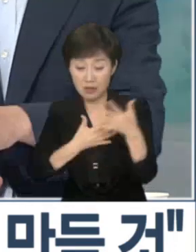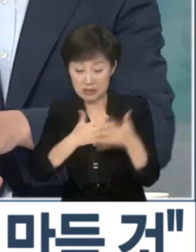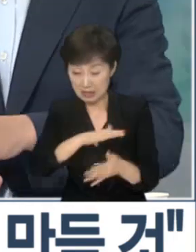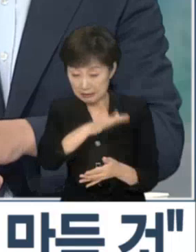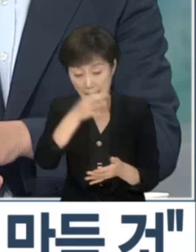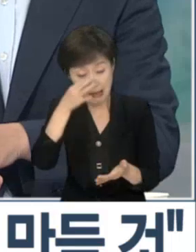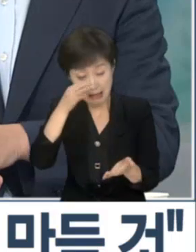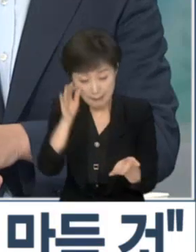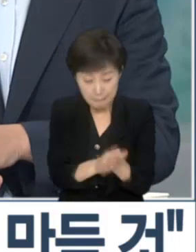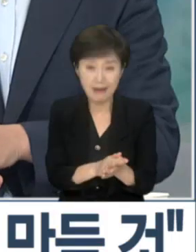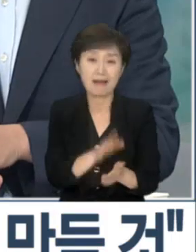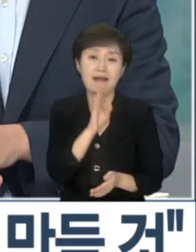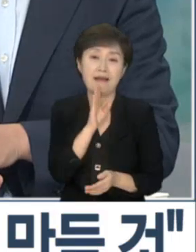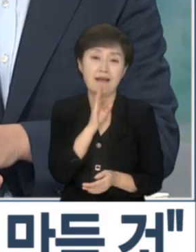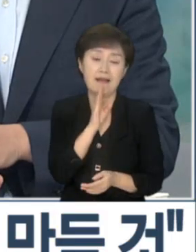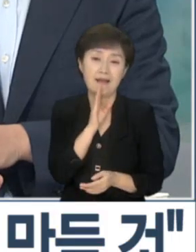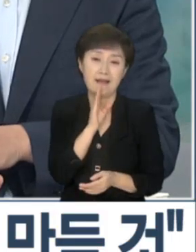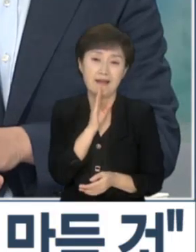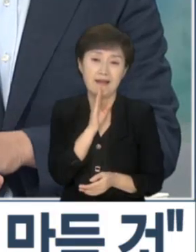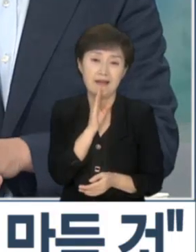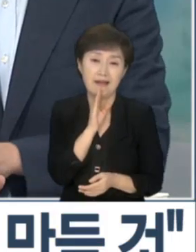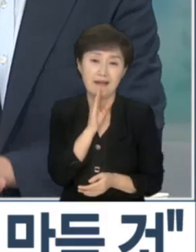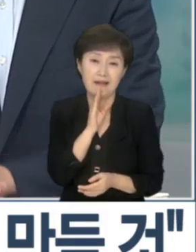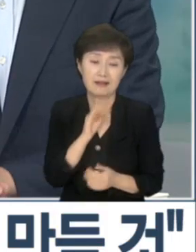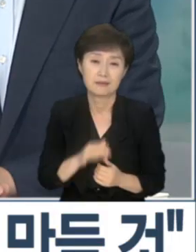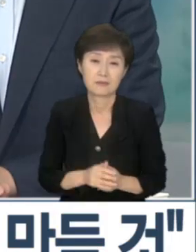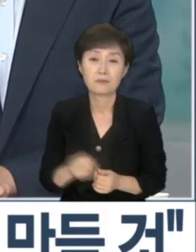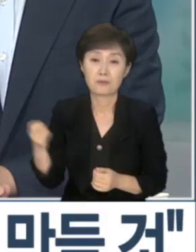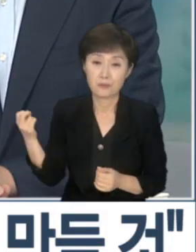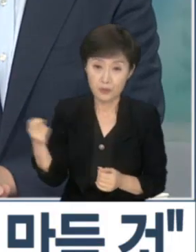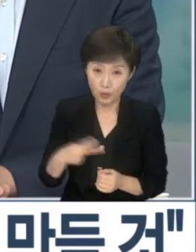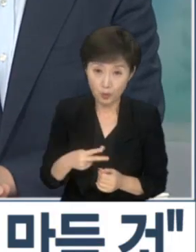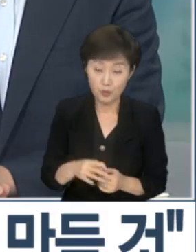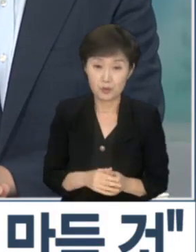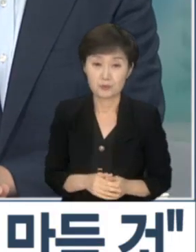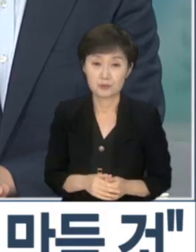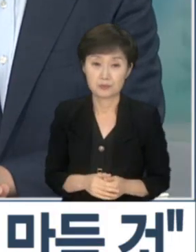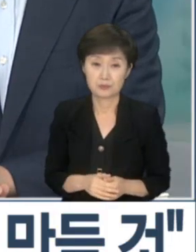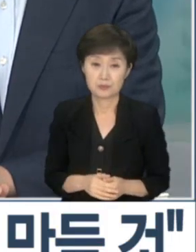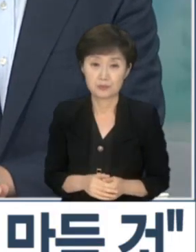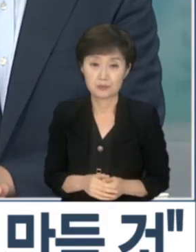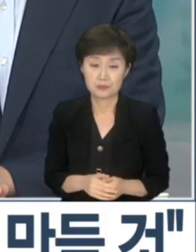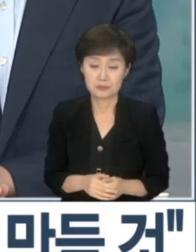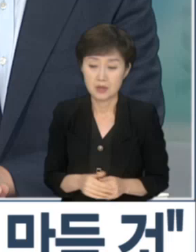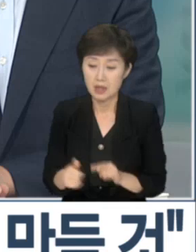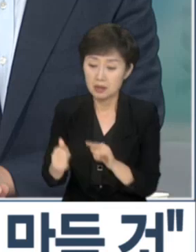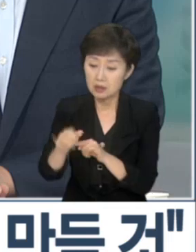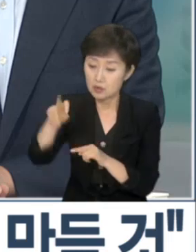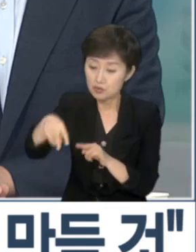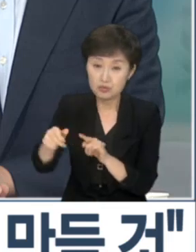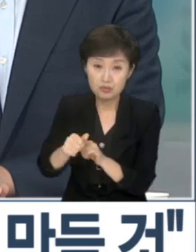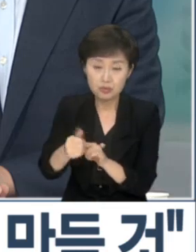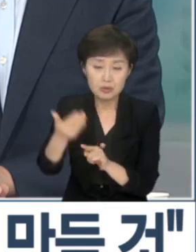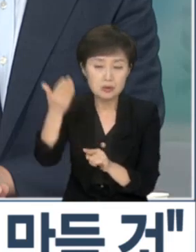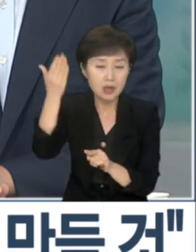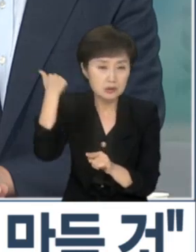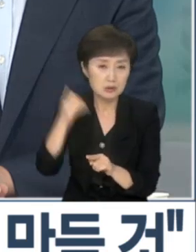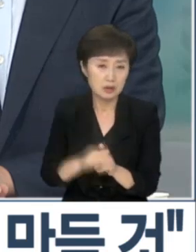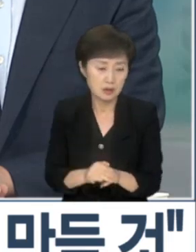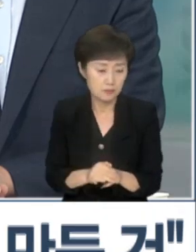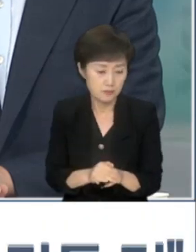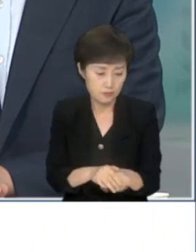이미 다 확인되고 있는 것 아니겠습니까 그리고 또 우리가 블랙리스트 그런데 문학의